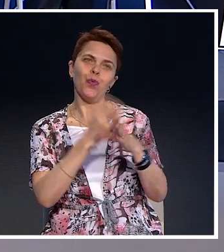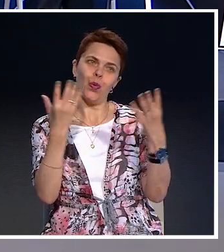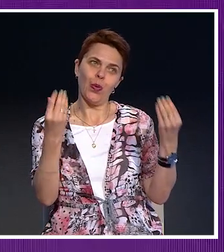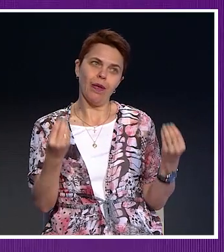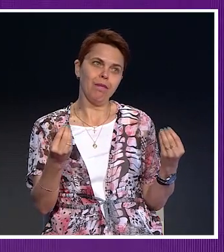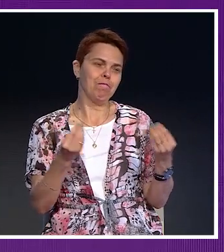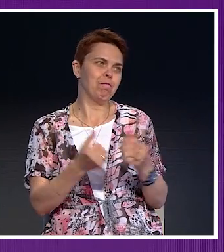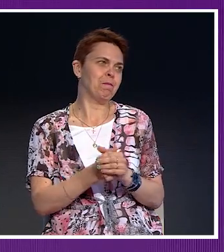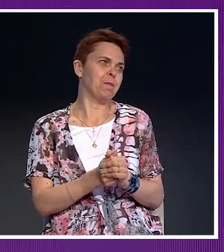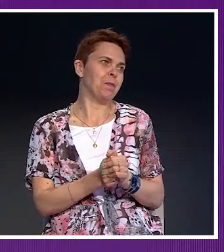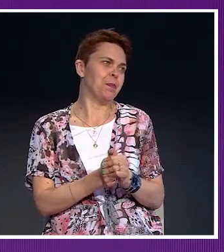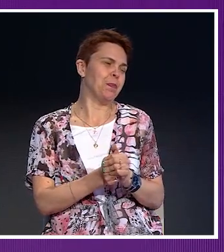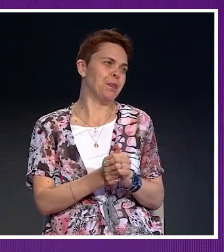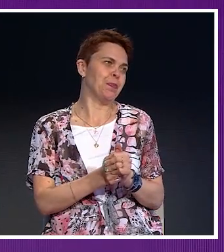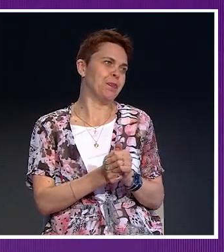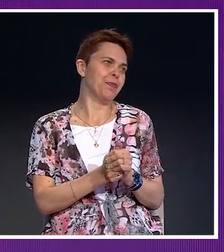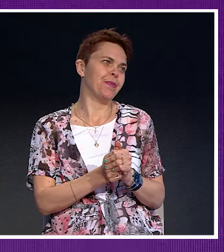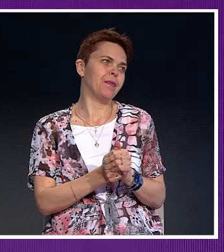дня.